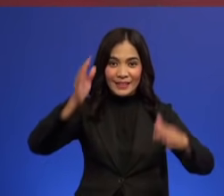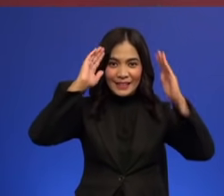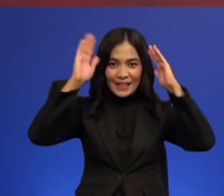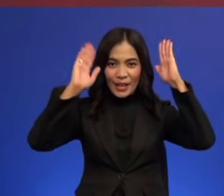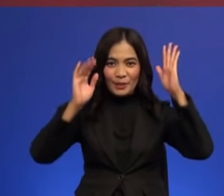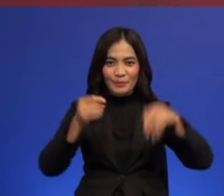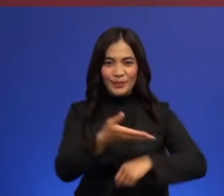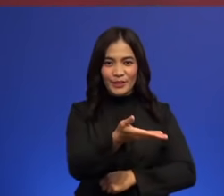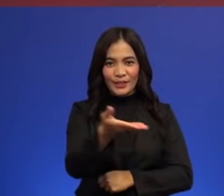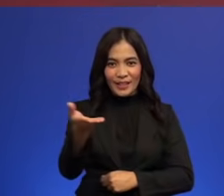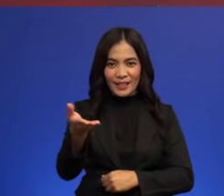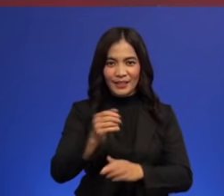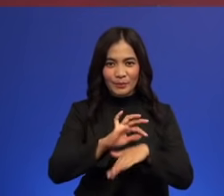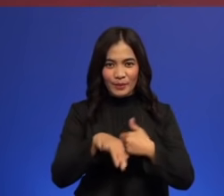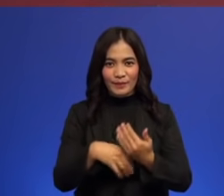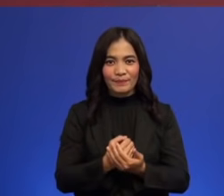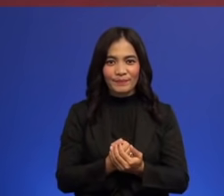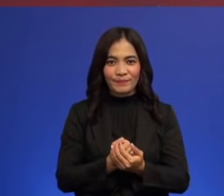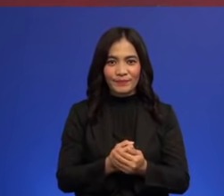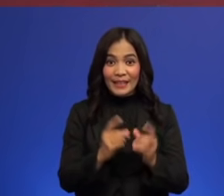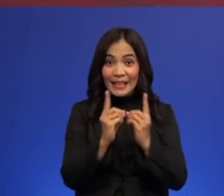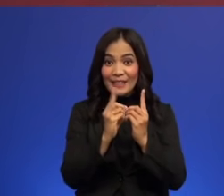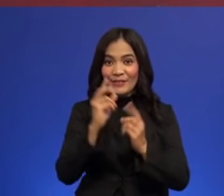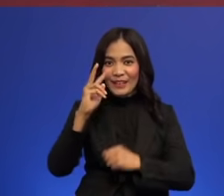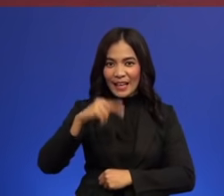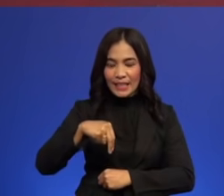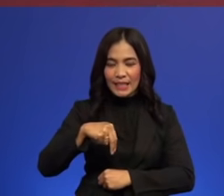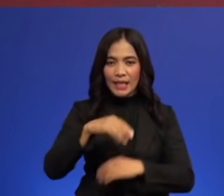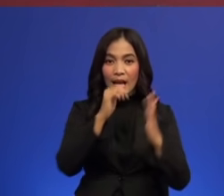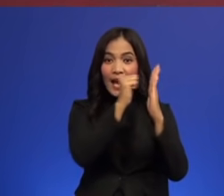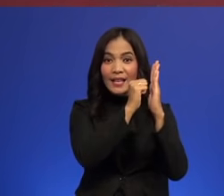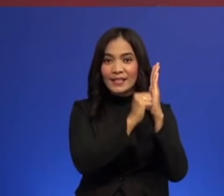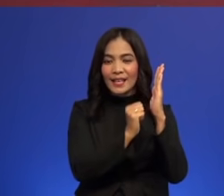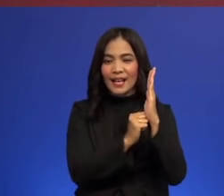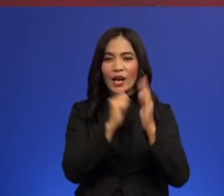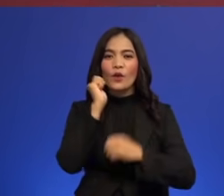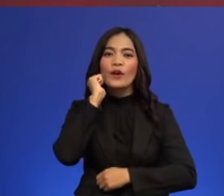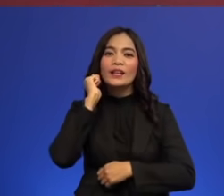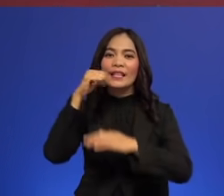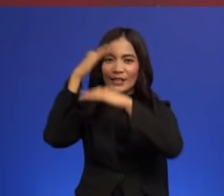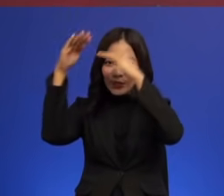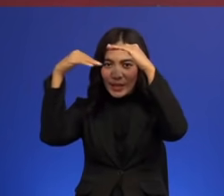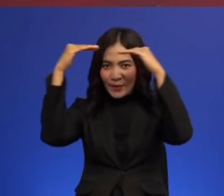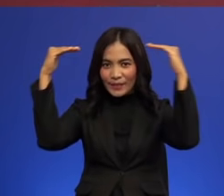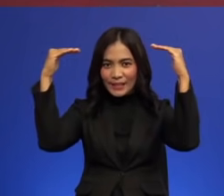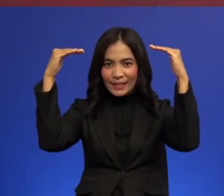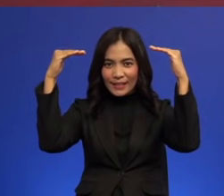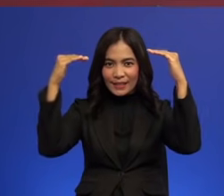Shalom saudara sekalian, kembali kita jumpa dalam acara Wanita Surgawi.